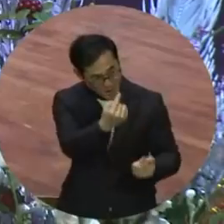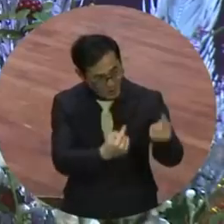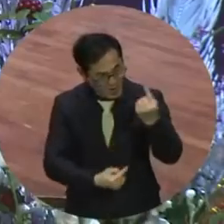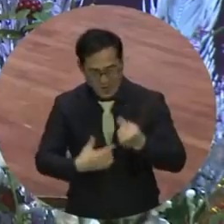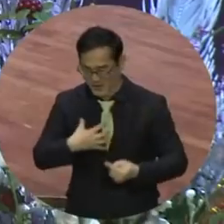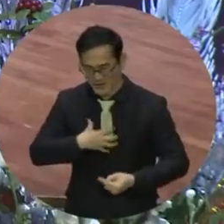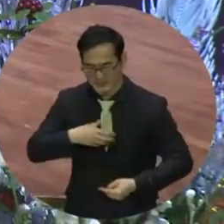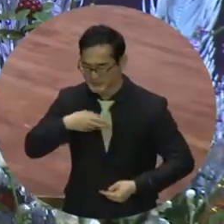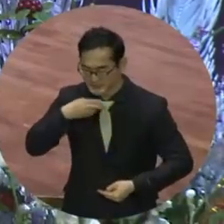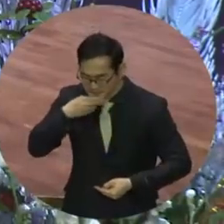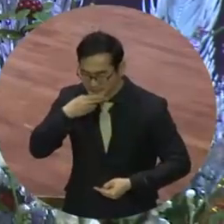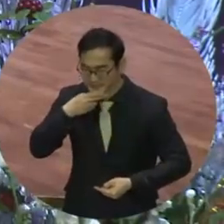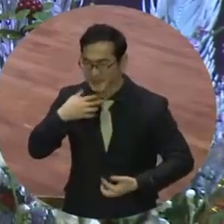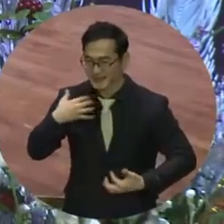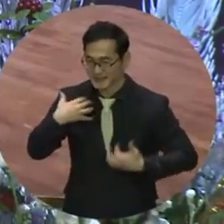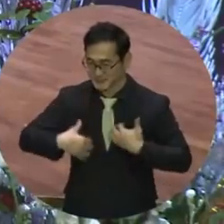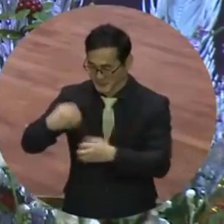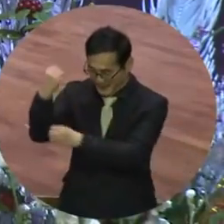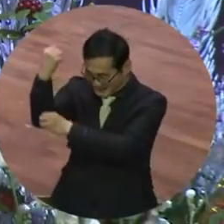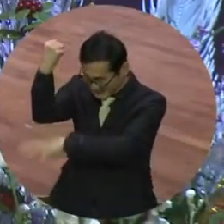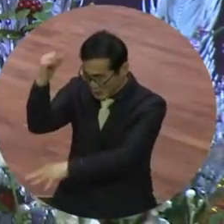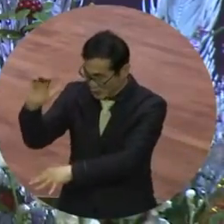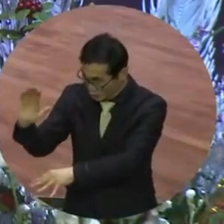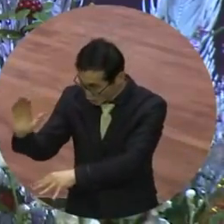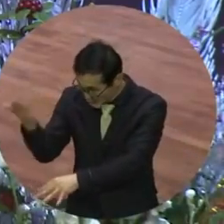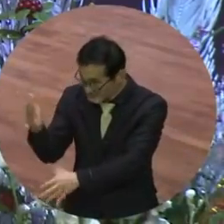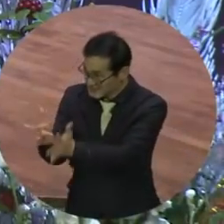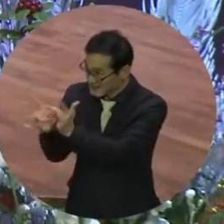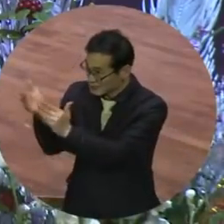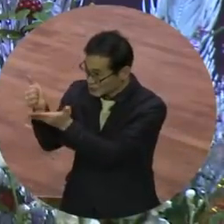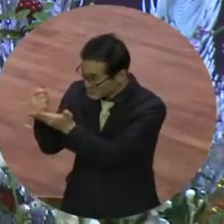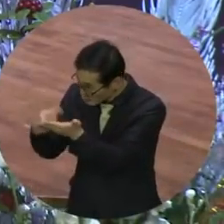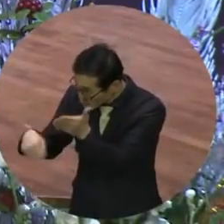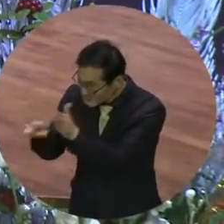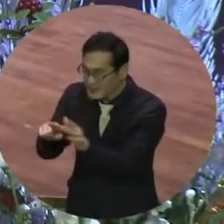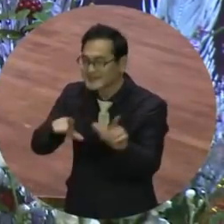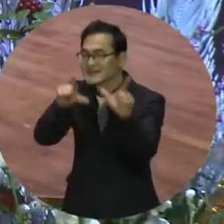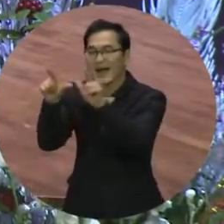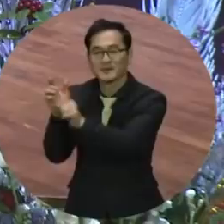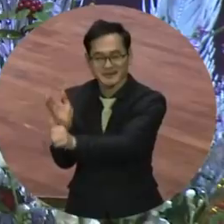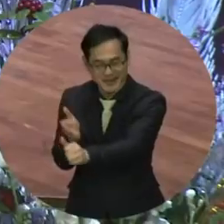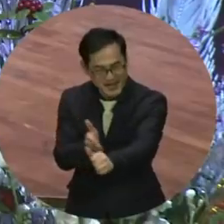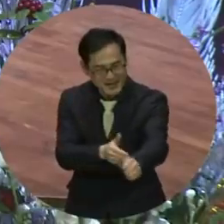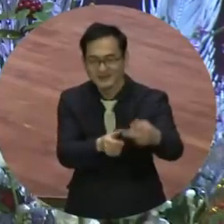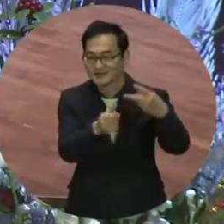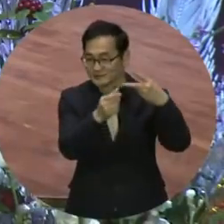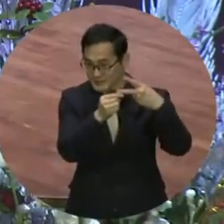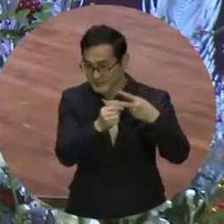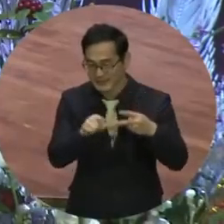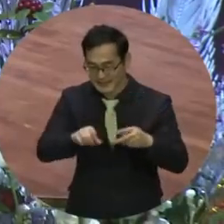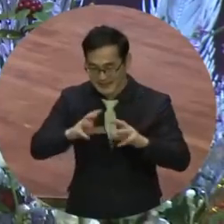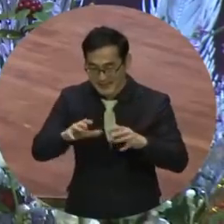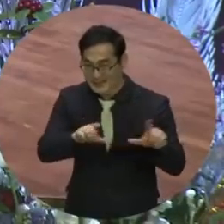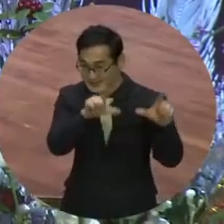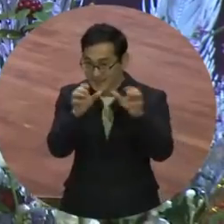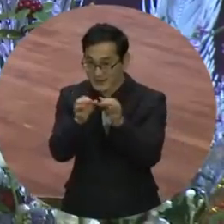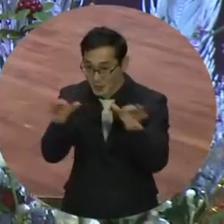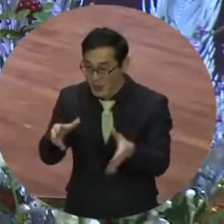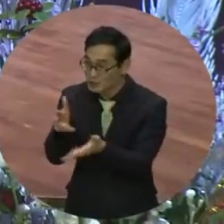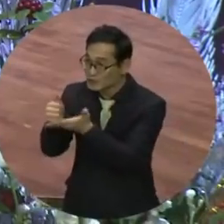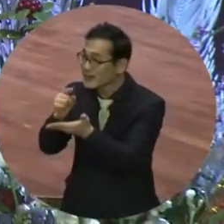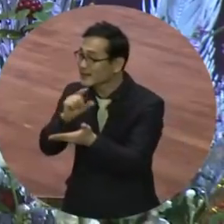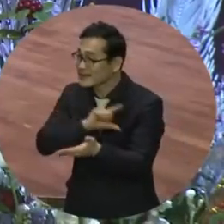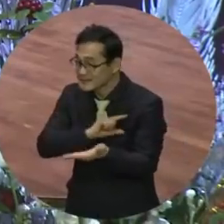거봅니 기쁨의 근원 되신 예수를 위해 삽시다. 자, 2절 보니까 이 세상 사는 동안에 주 이름